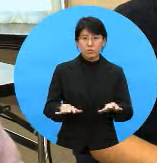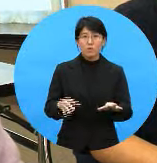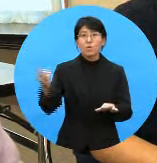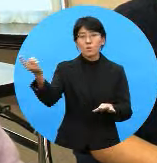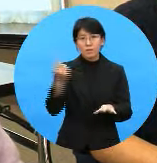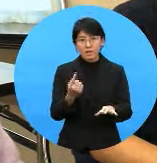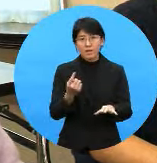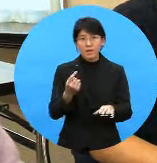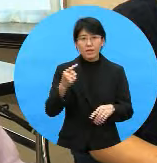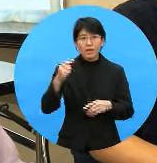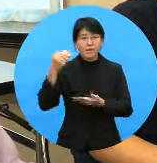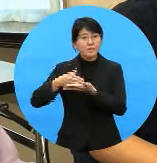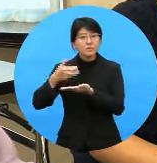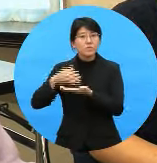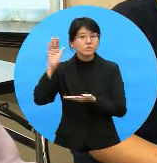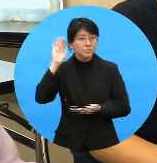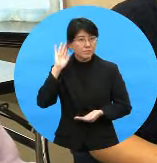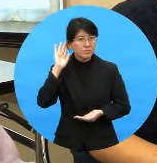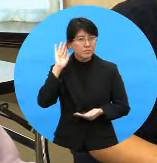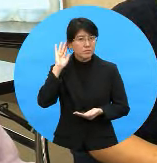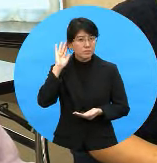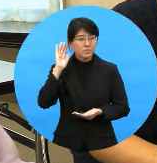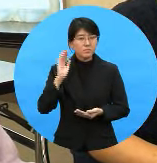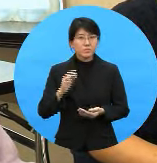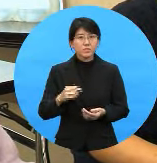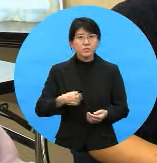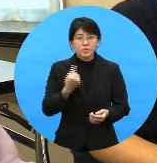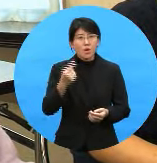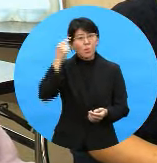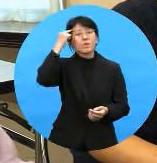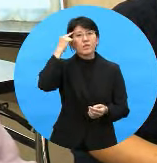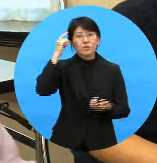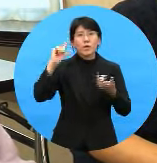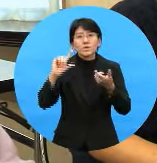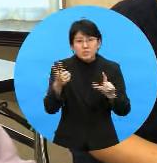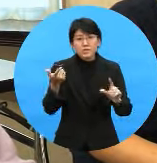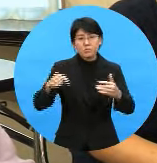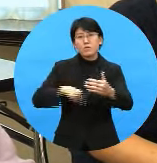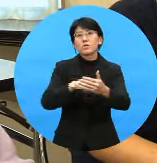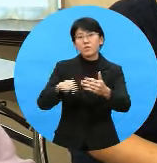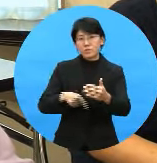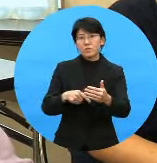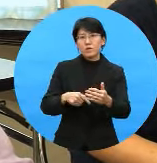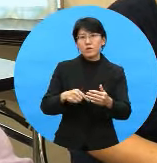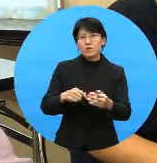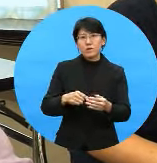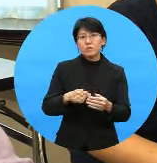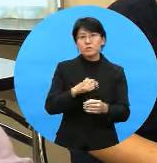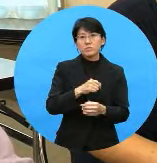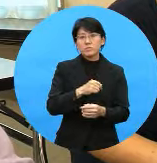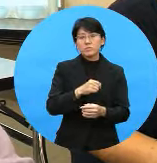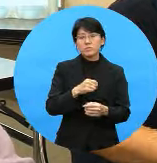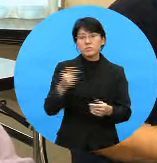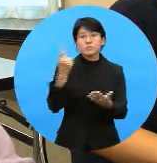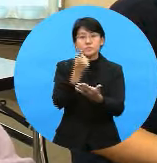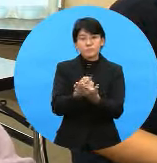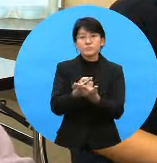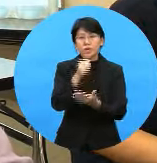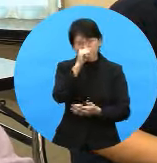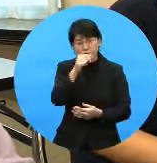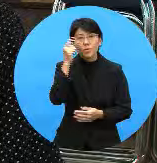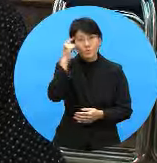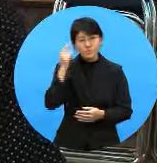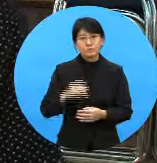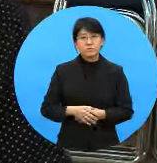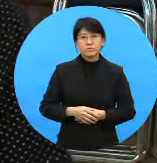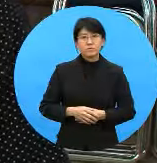今日来て話を聞いて、全然自分が思っているものと違うことが分かったので、とても出席してよか